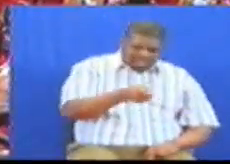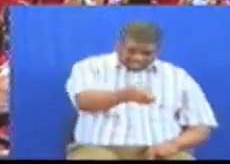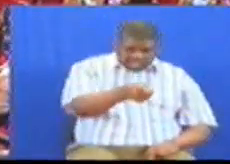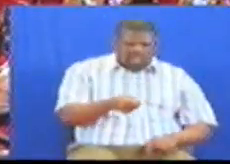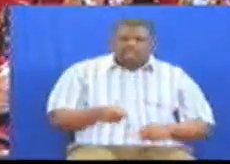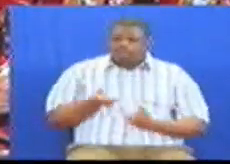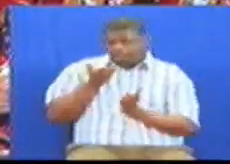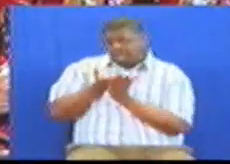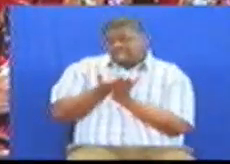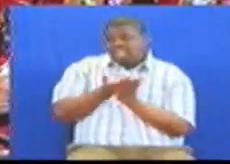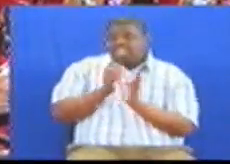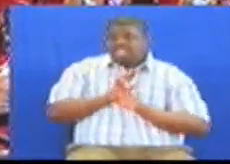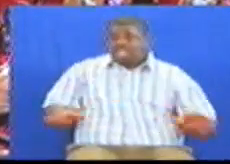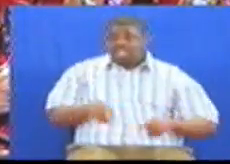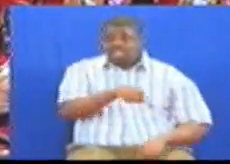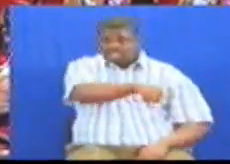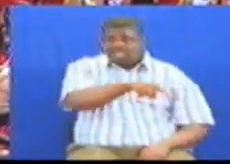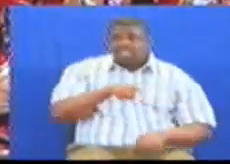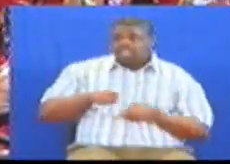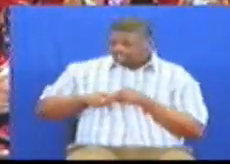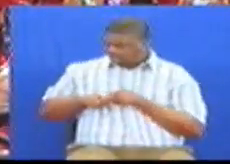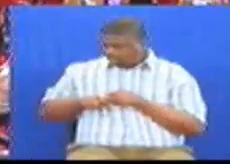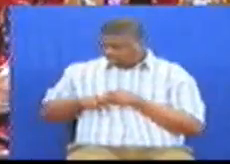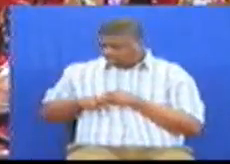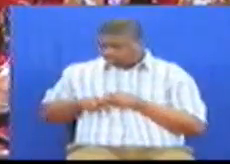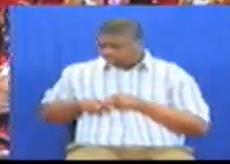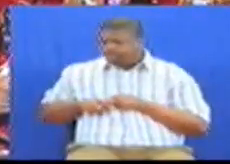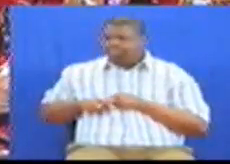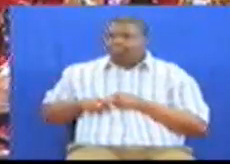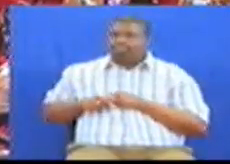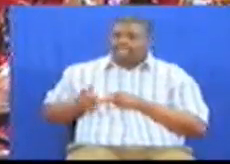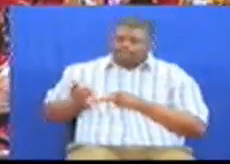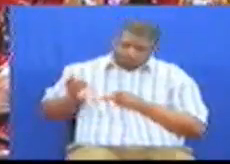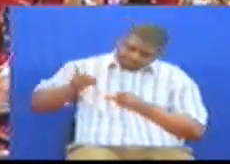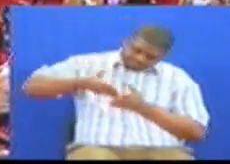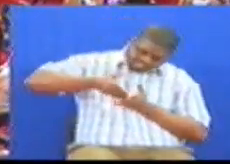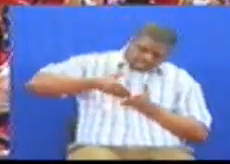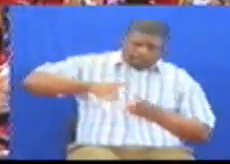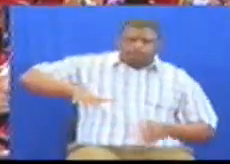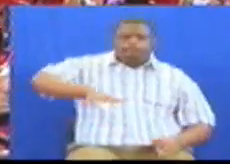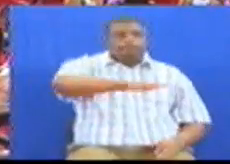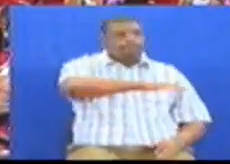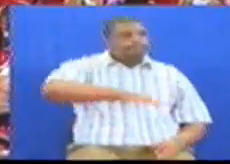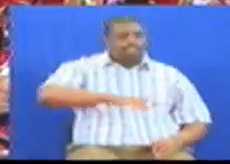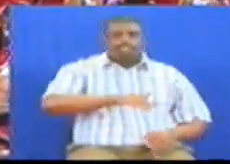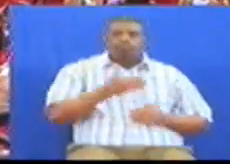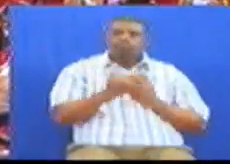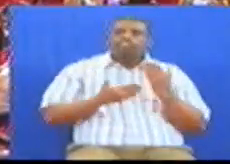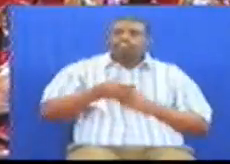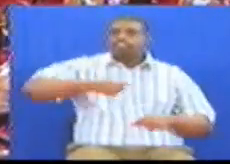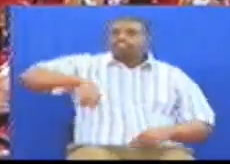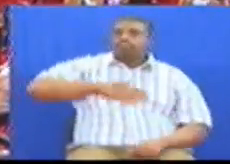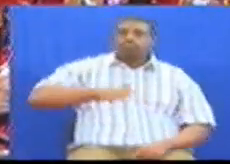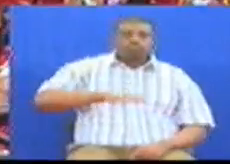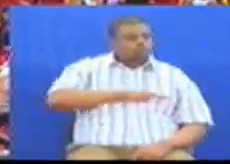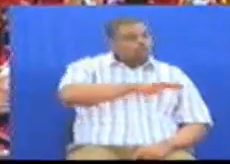ni mashahidi ni kwamba ameenea katika maeneo yote ya nchi yetu,